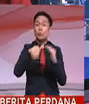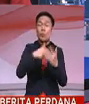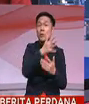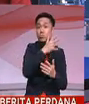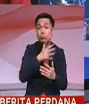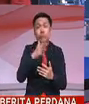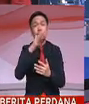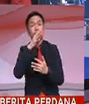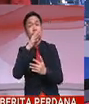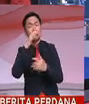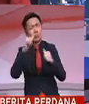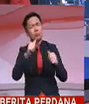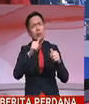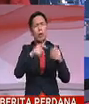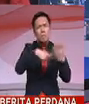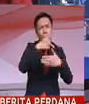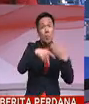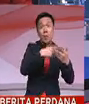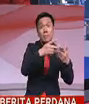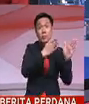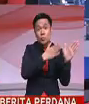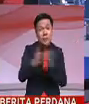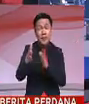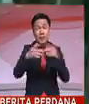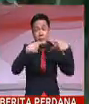beralih kepada pelan perniagaan dalam talian.